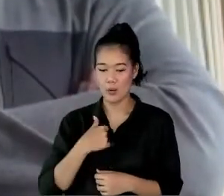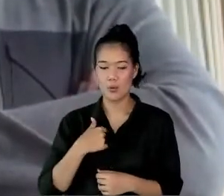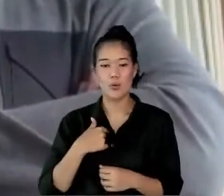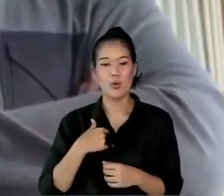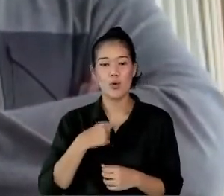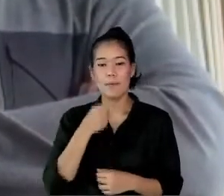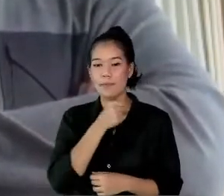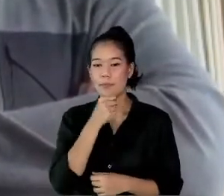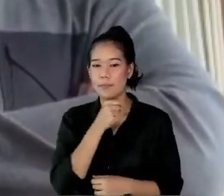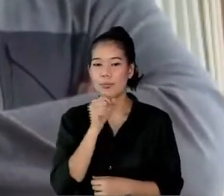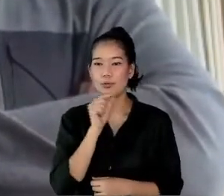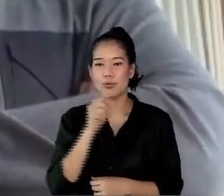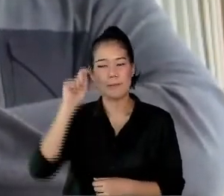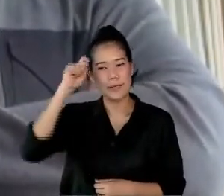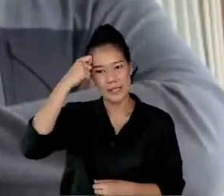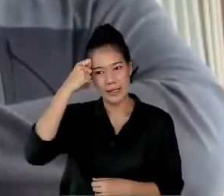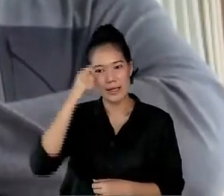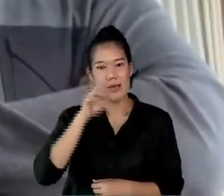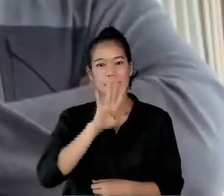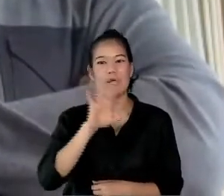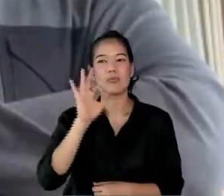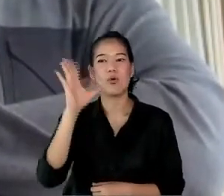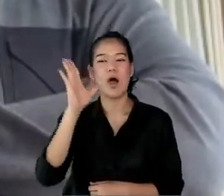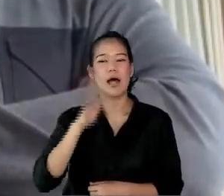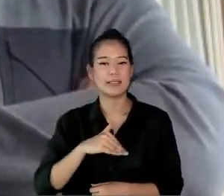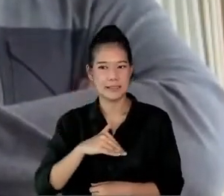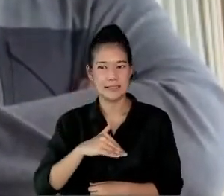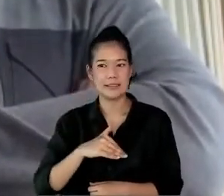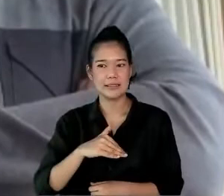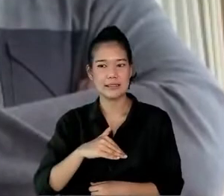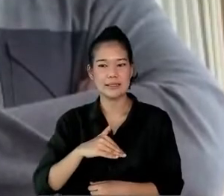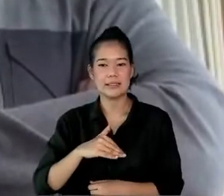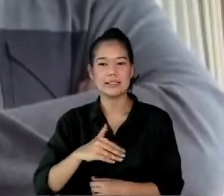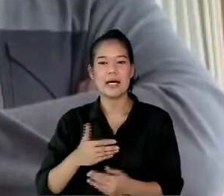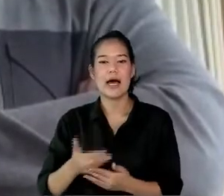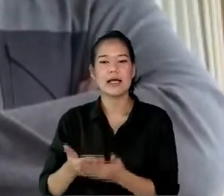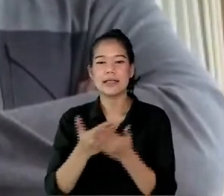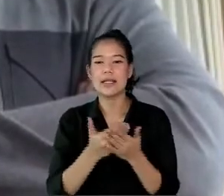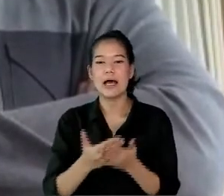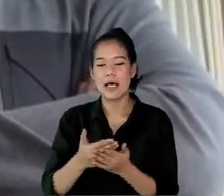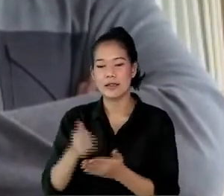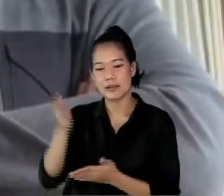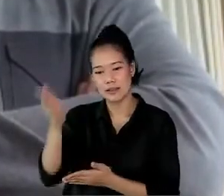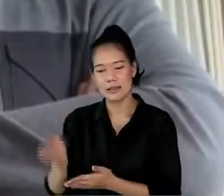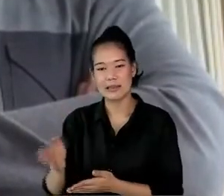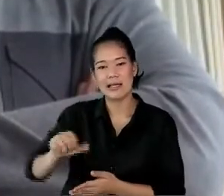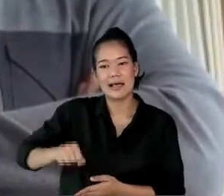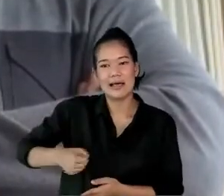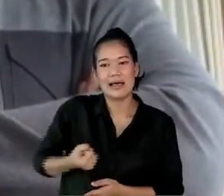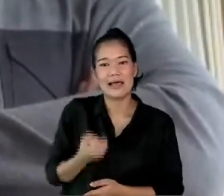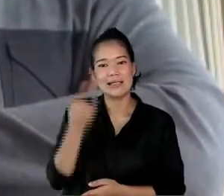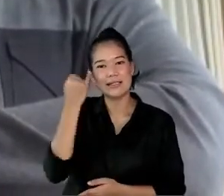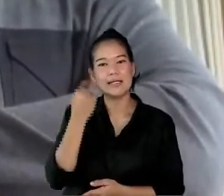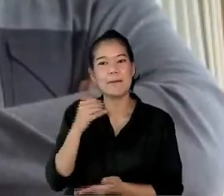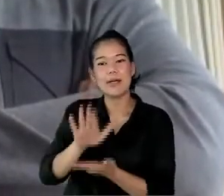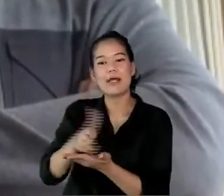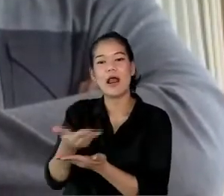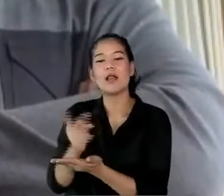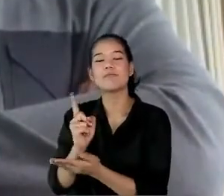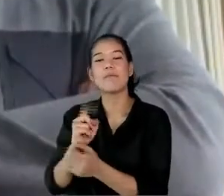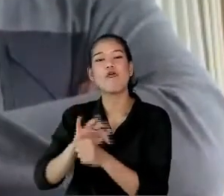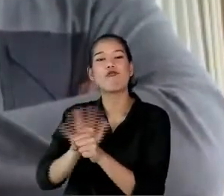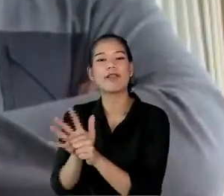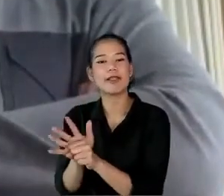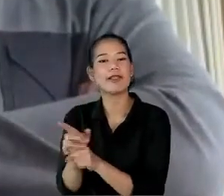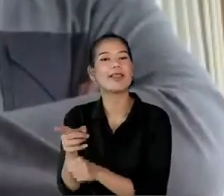host untuk memperingati 40 hari tahlilan salah seorang istri yang meninggal karena COVID